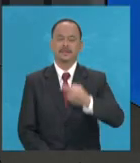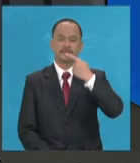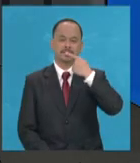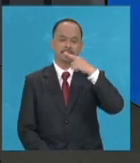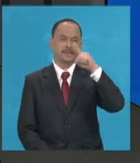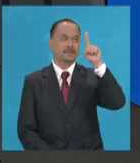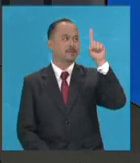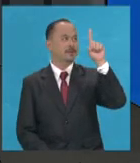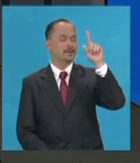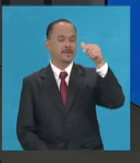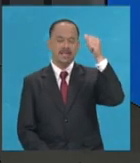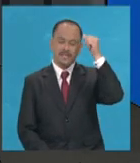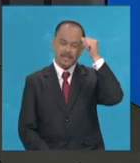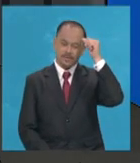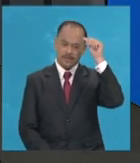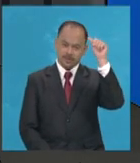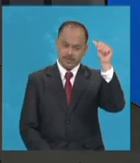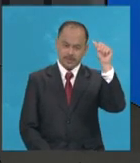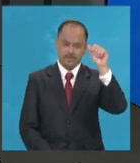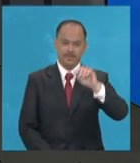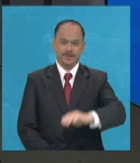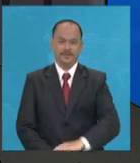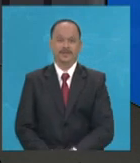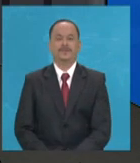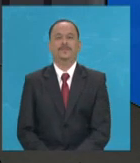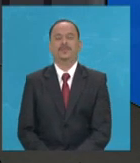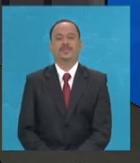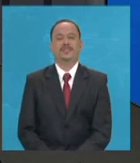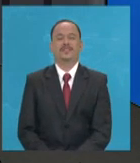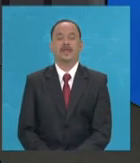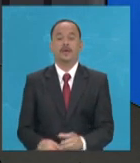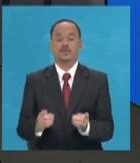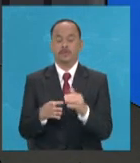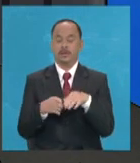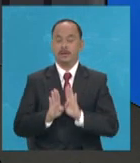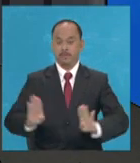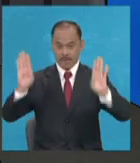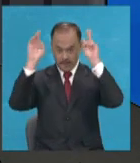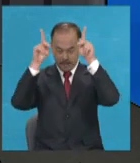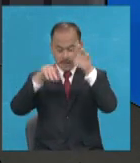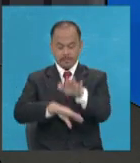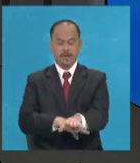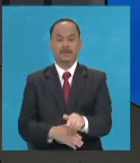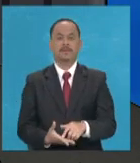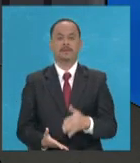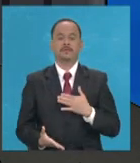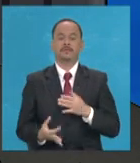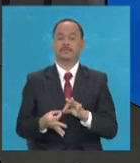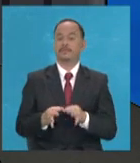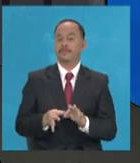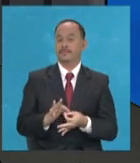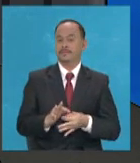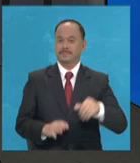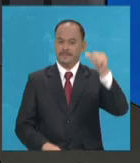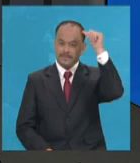Bismillahirohmanirohim Assalamualaikum warahmatullahi wabarakatuh bersua dalam berita perdana Malam ini saya shovel